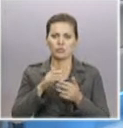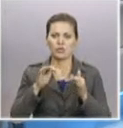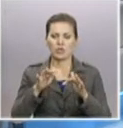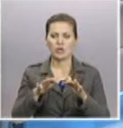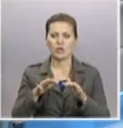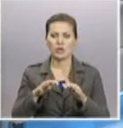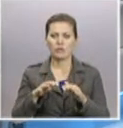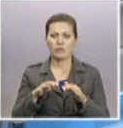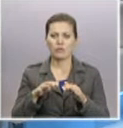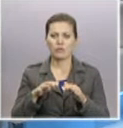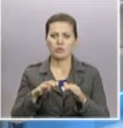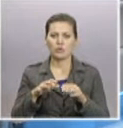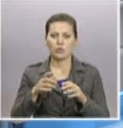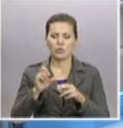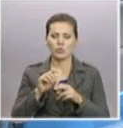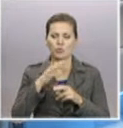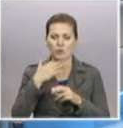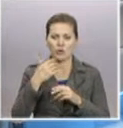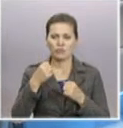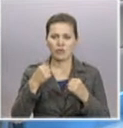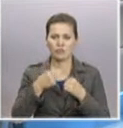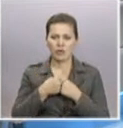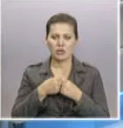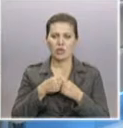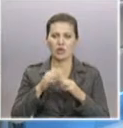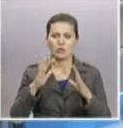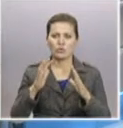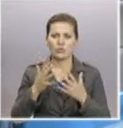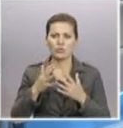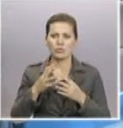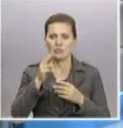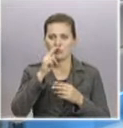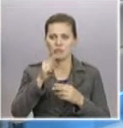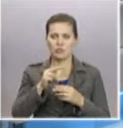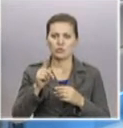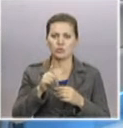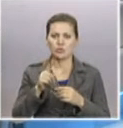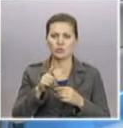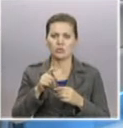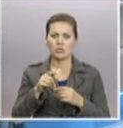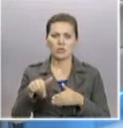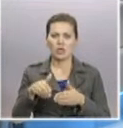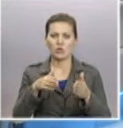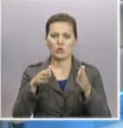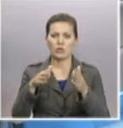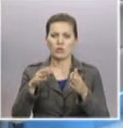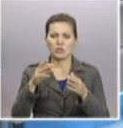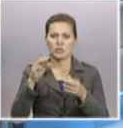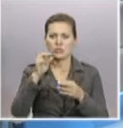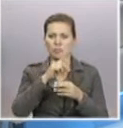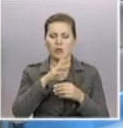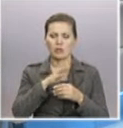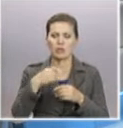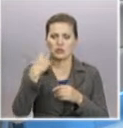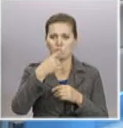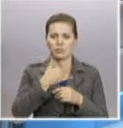что очень много аварий происходит по вине того, что неисправные дороги. Вот. Лично